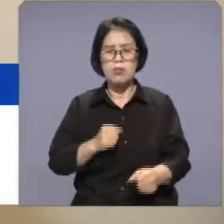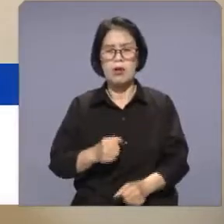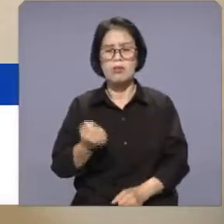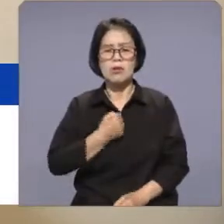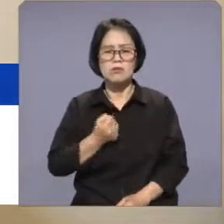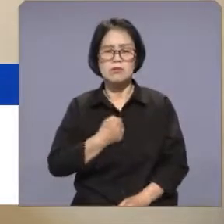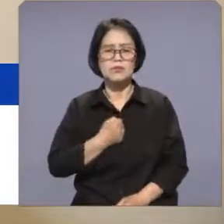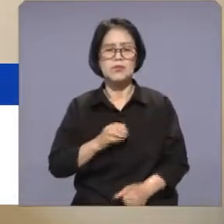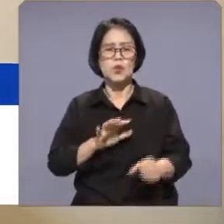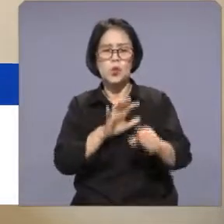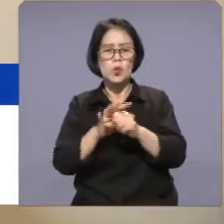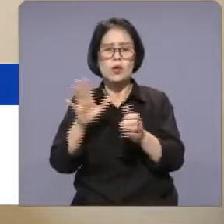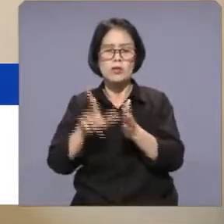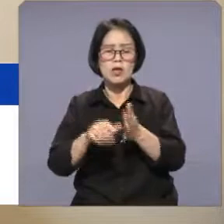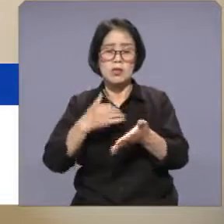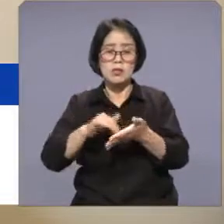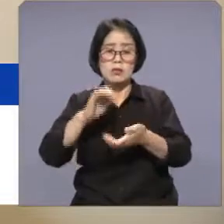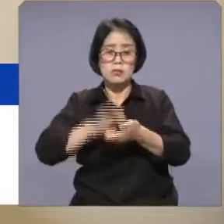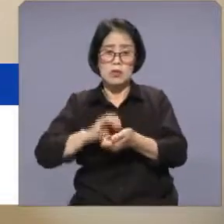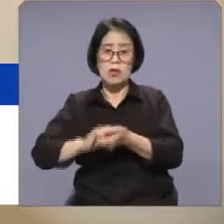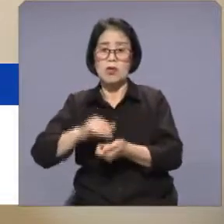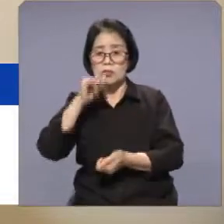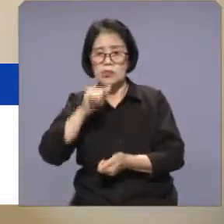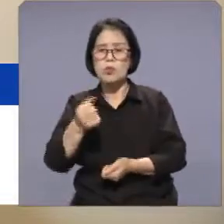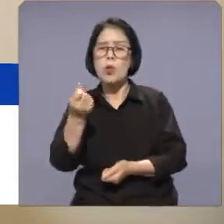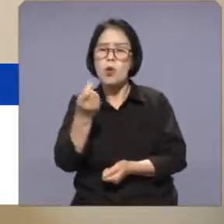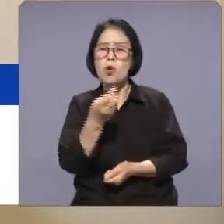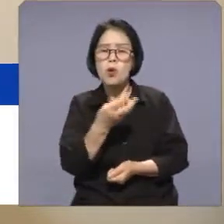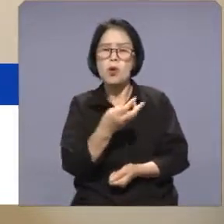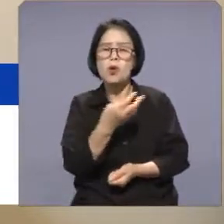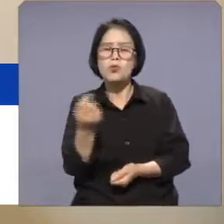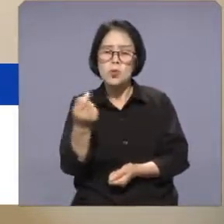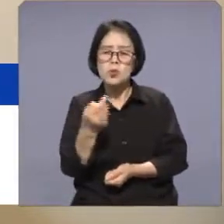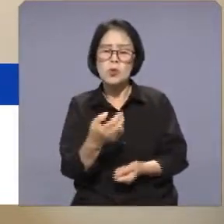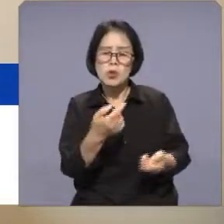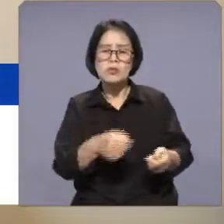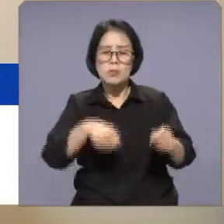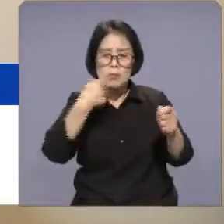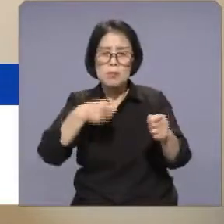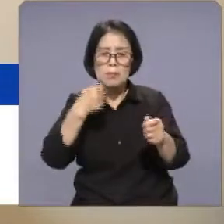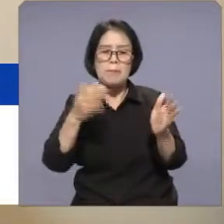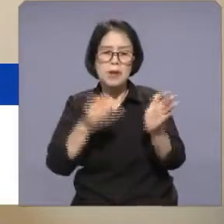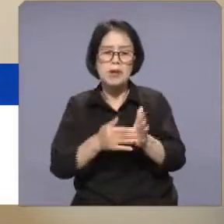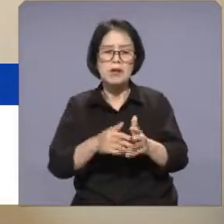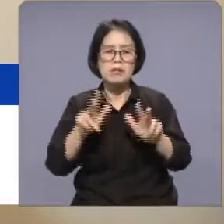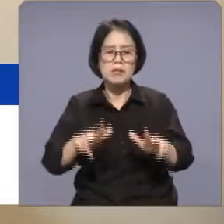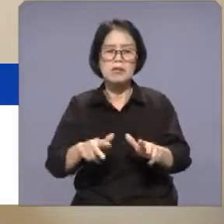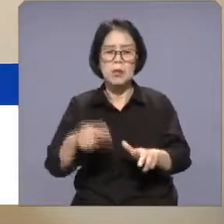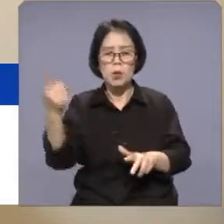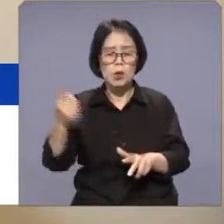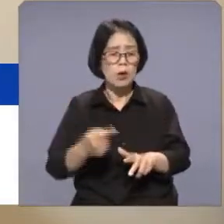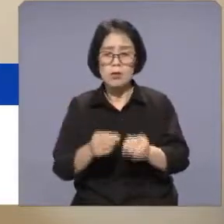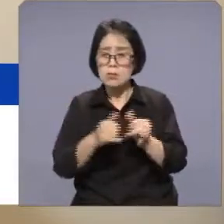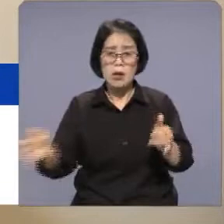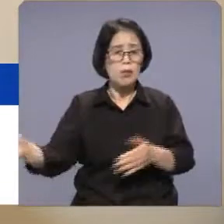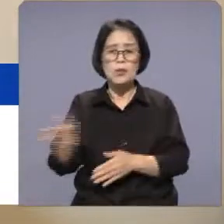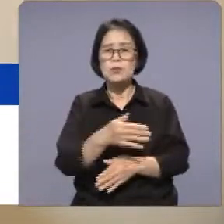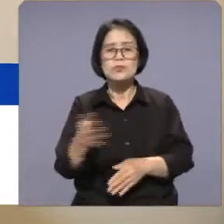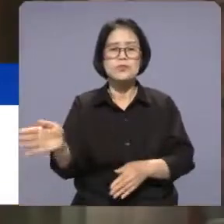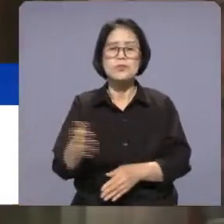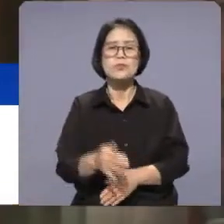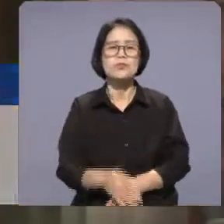때는 인원 잘 있어도 어그 도매 푸시 내려와서 삼성 언어라서 드셨어요 근데 지금은 와서 뜻이 사람의 아무도